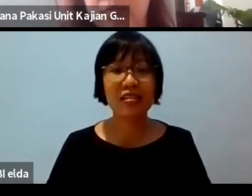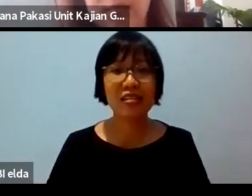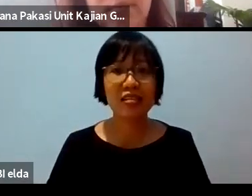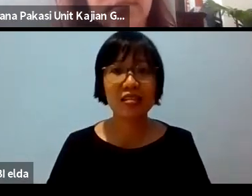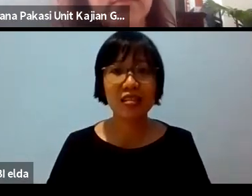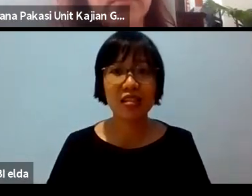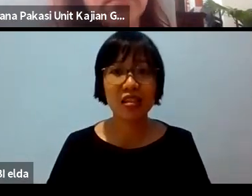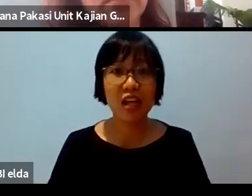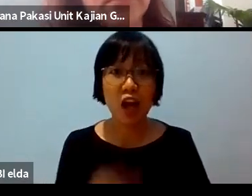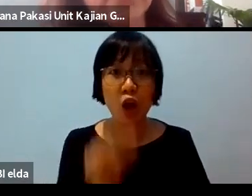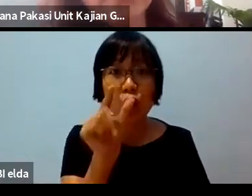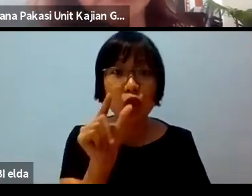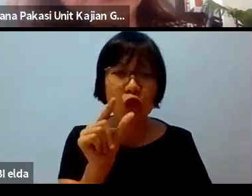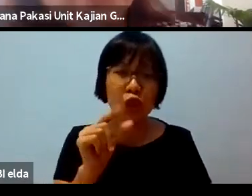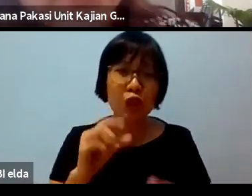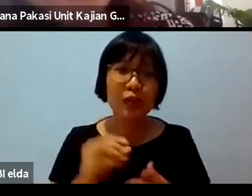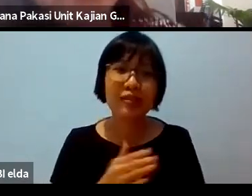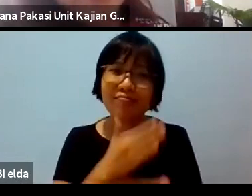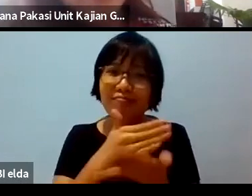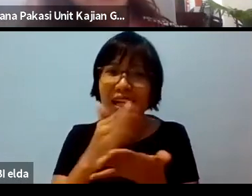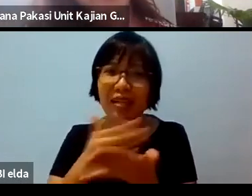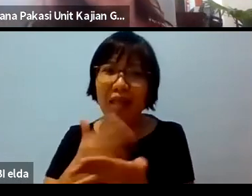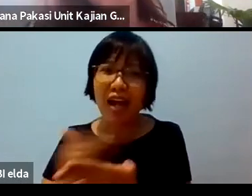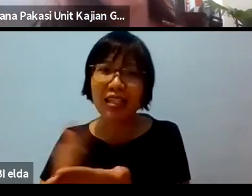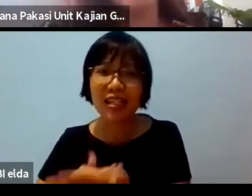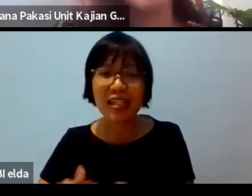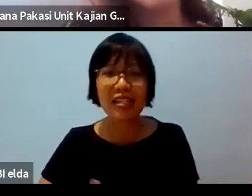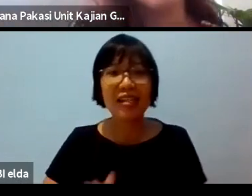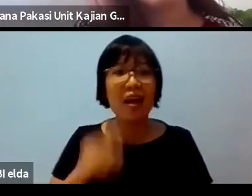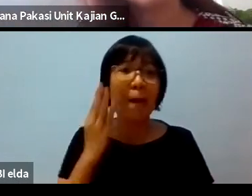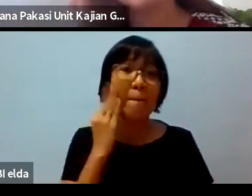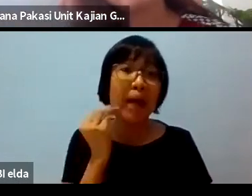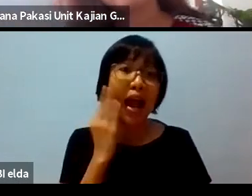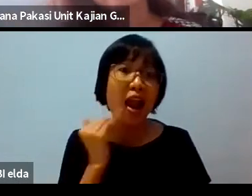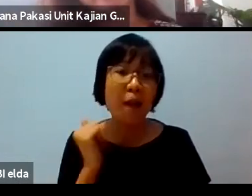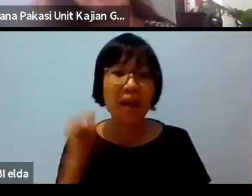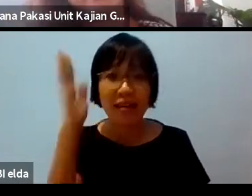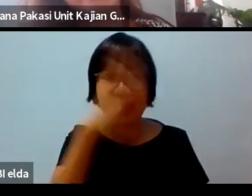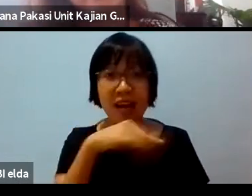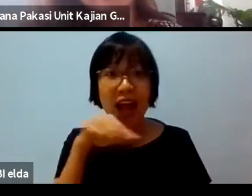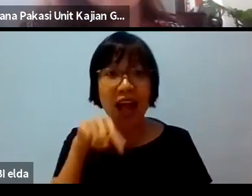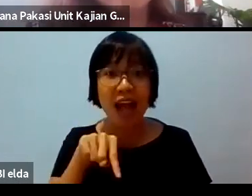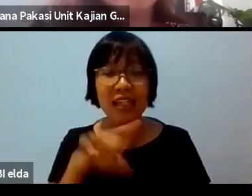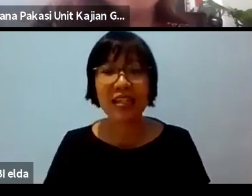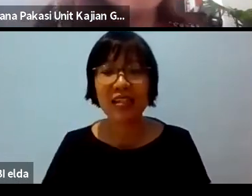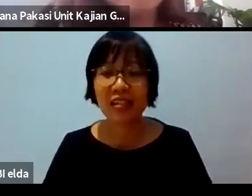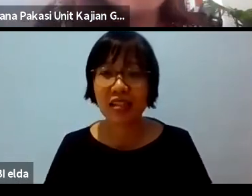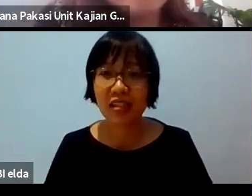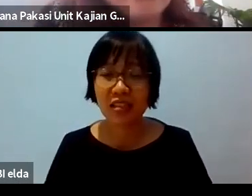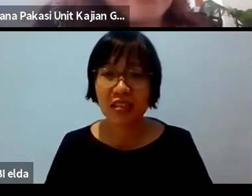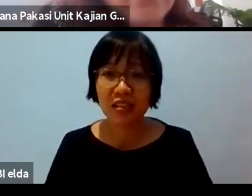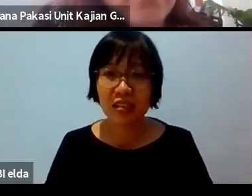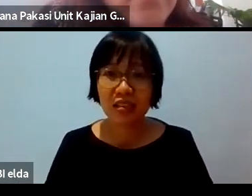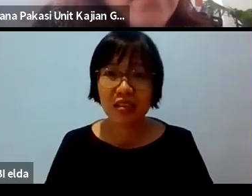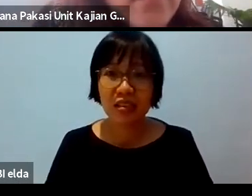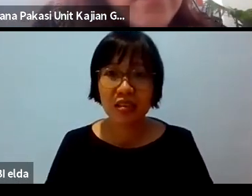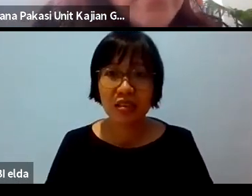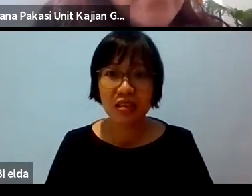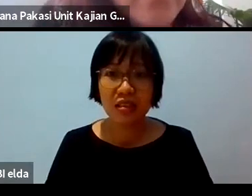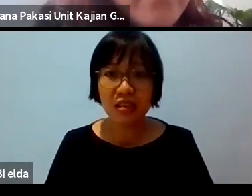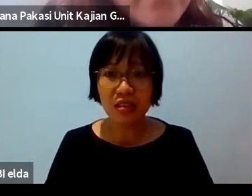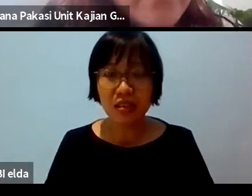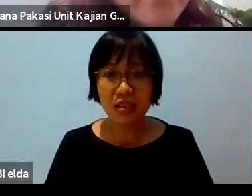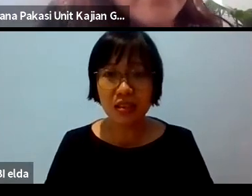untuk sharing di hari ini ya. Saya anggap sharing karena dari satu ke yang lain, dan ini juga mendapat